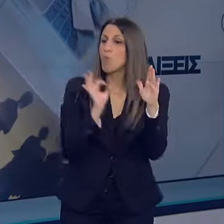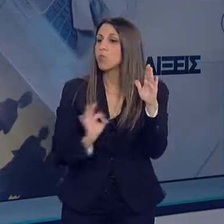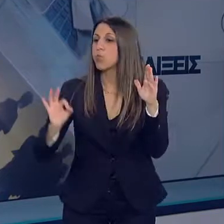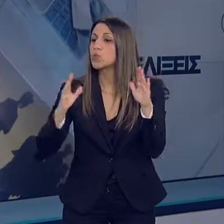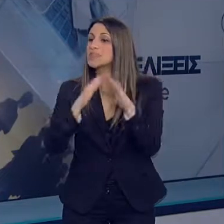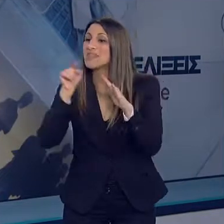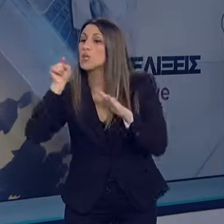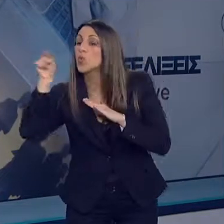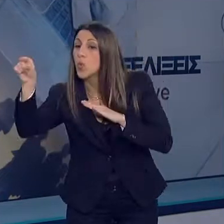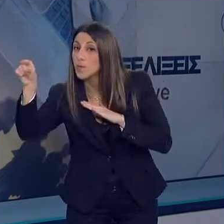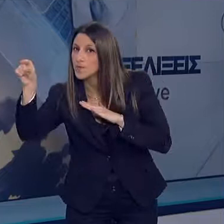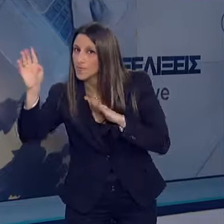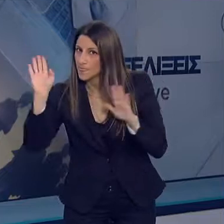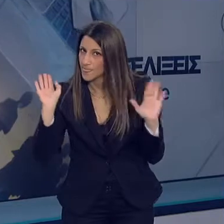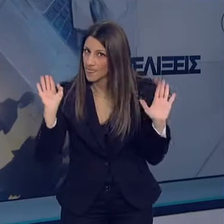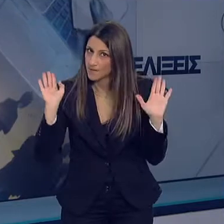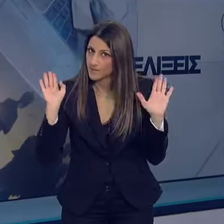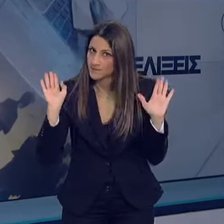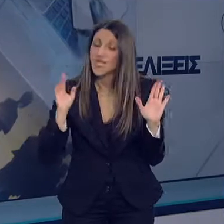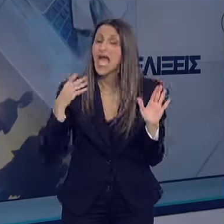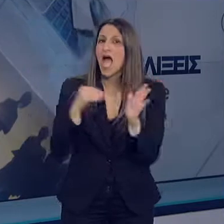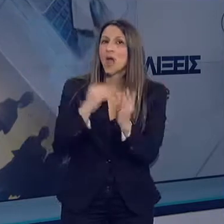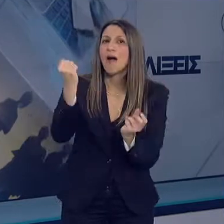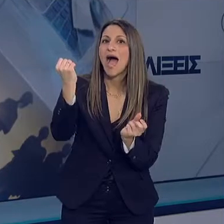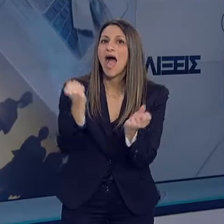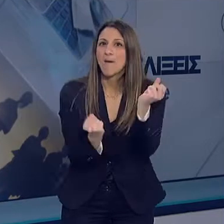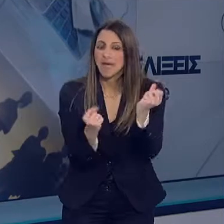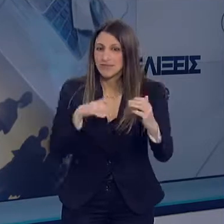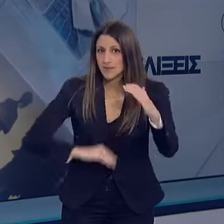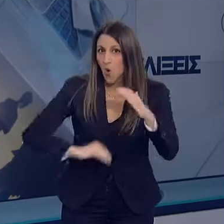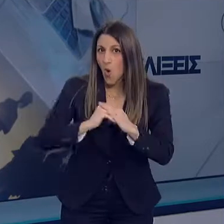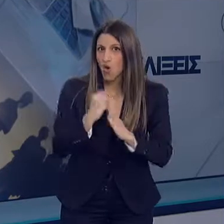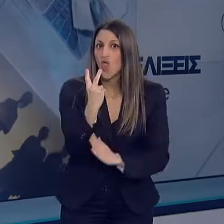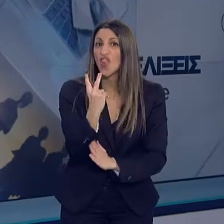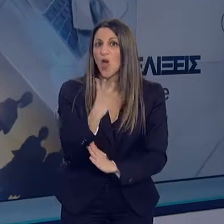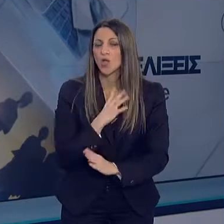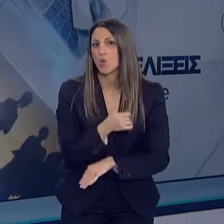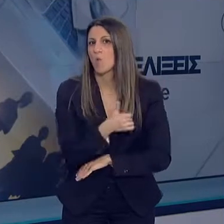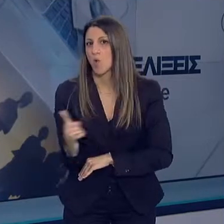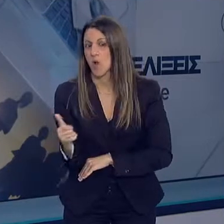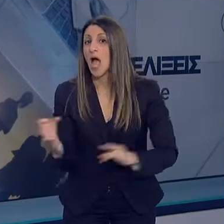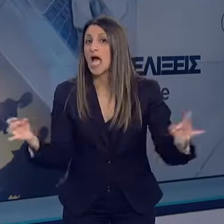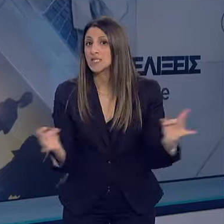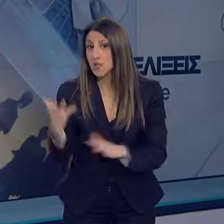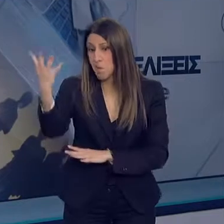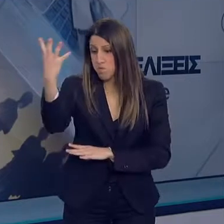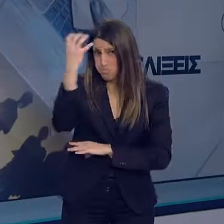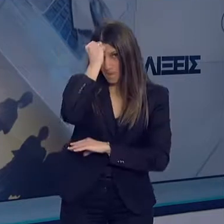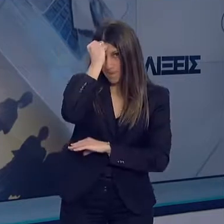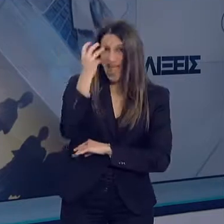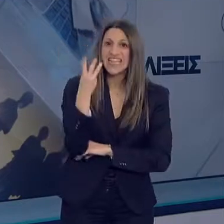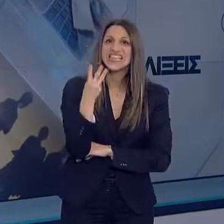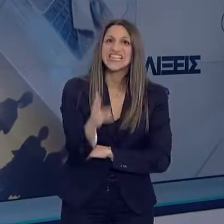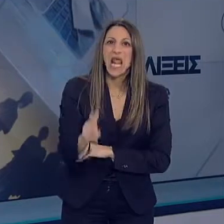όχημα. Καταχρηστική και παραπιστική χρήση της περίπτωσης Β4 συνεπάγεται 300 ευρώ πρόστιμο,